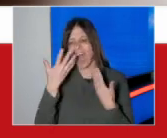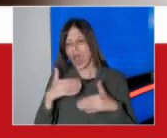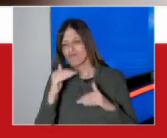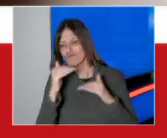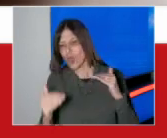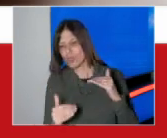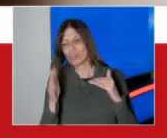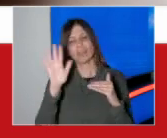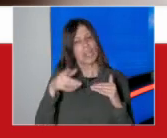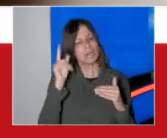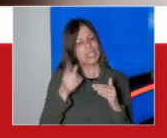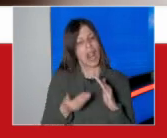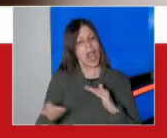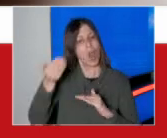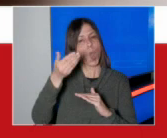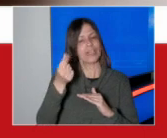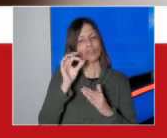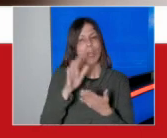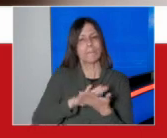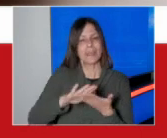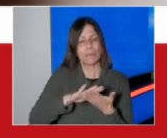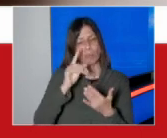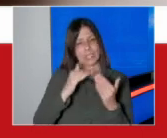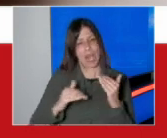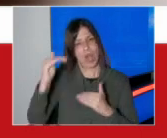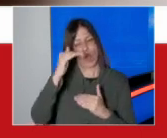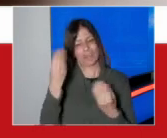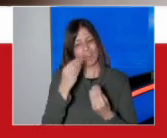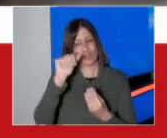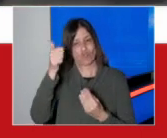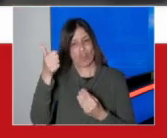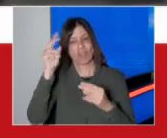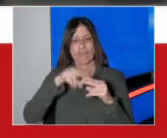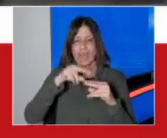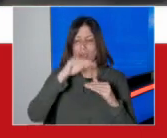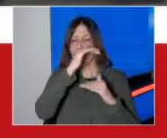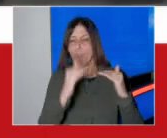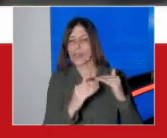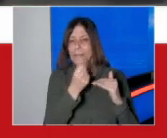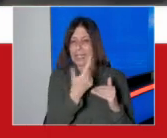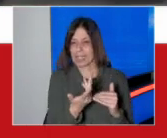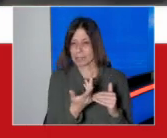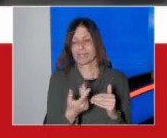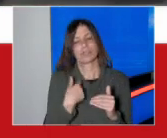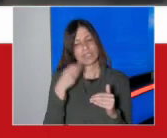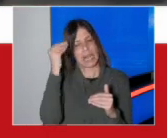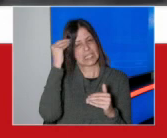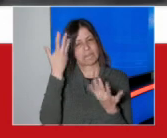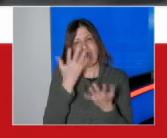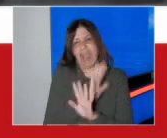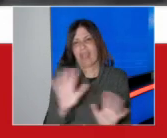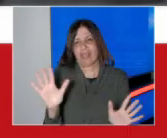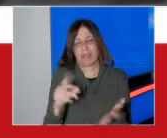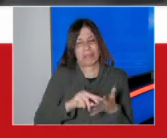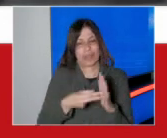צריכים להעלות את השכר, שכר המינימום הוא צריך להעלות את תחילה, ויחד עם זאת גם להוריד את המחירים. אני מזכיר לך מה אין בתוכנית